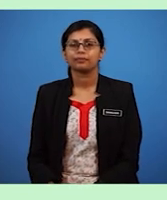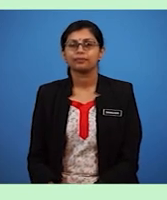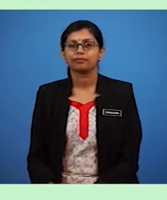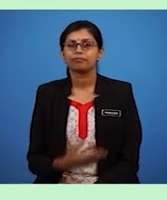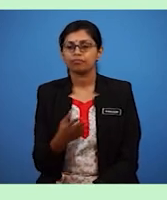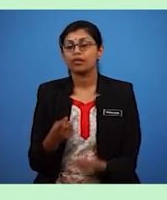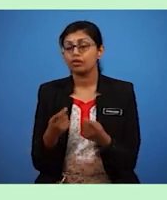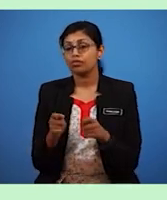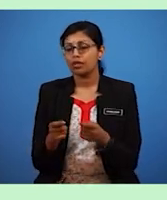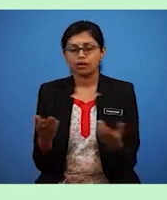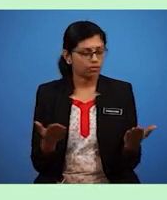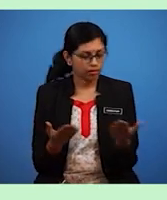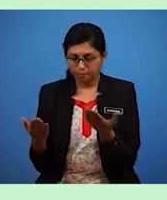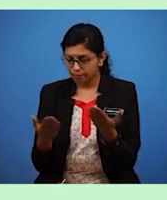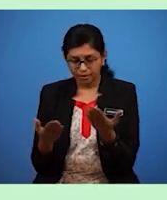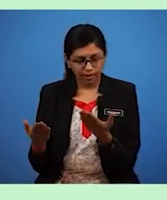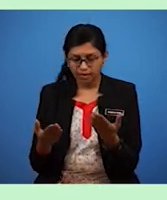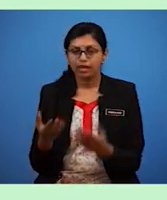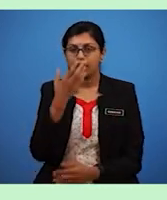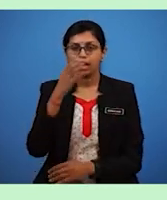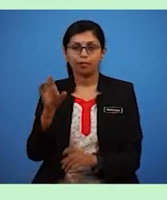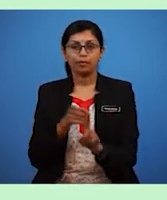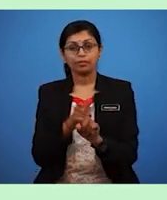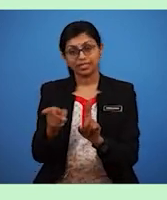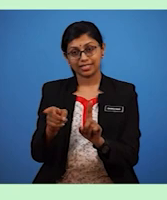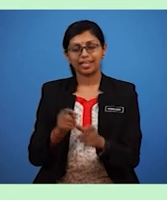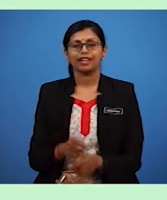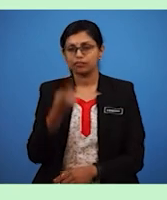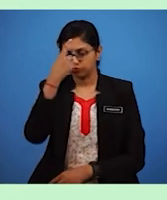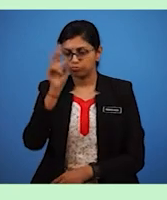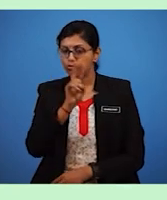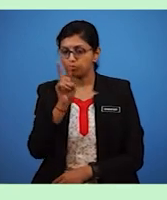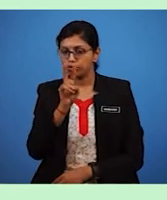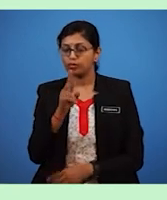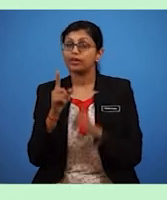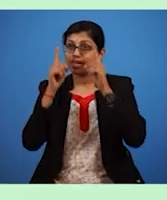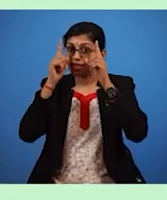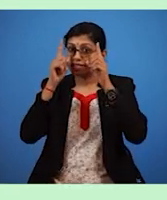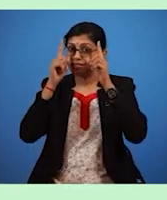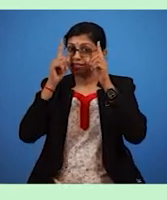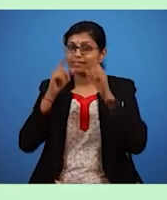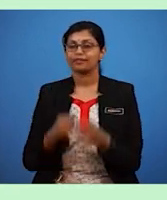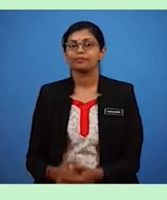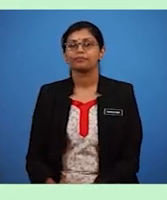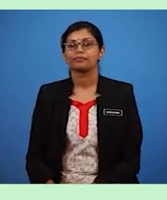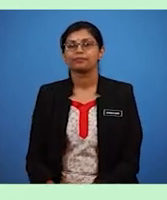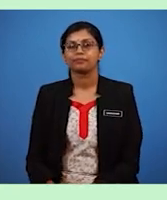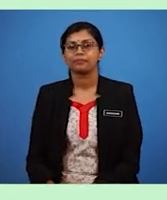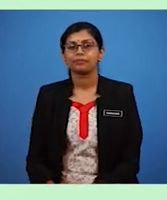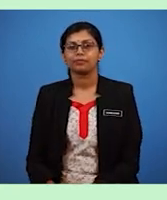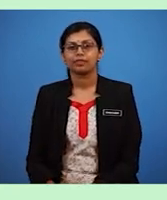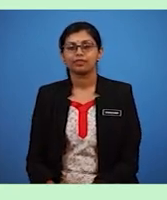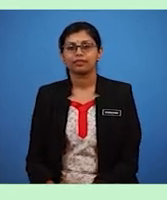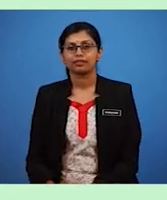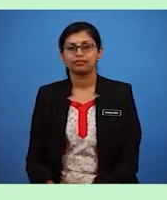Cuba murid-murid bandingkan nilai haba penyesaran bagi dua tindak balas ini.